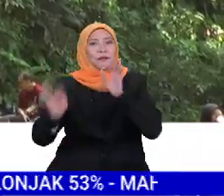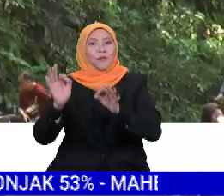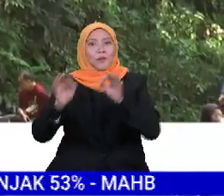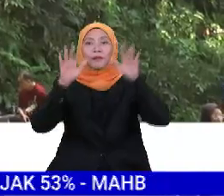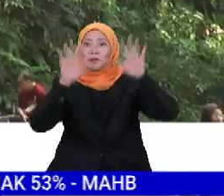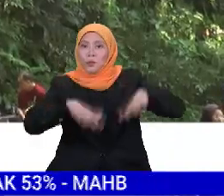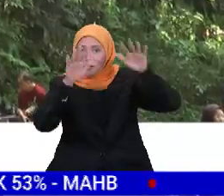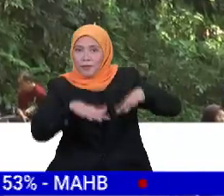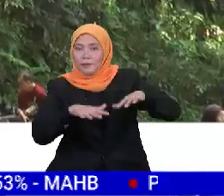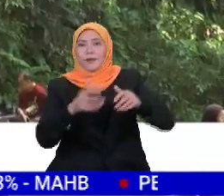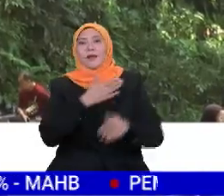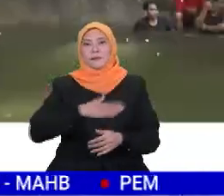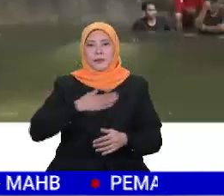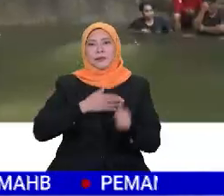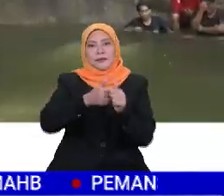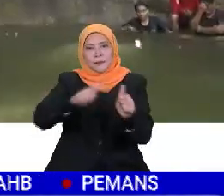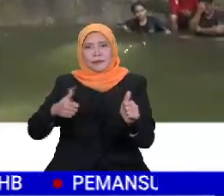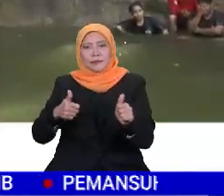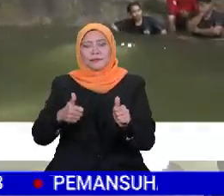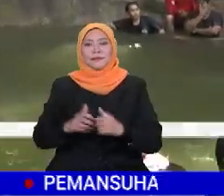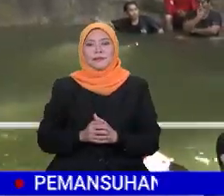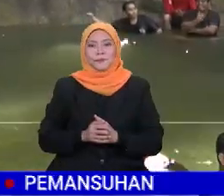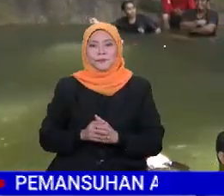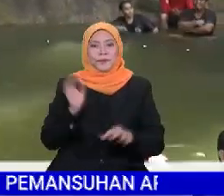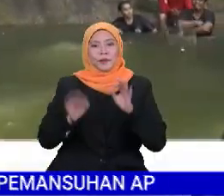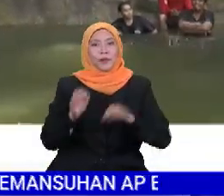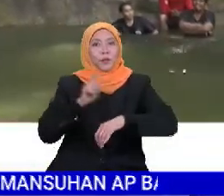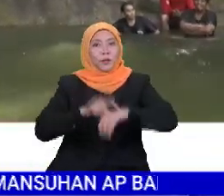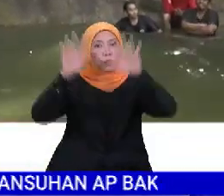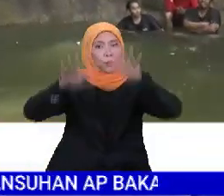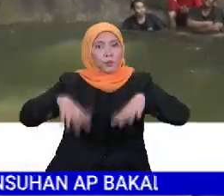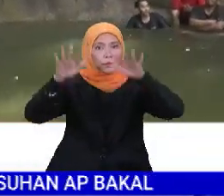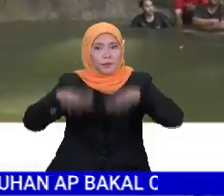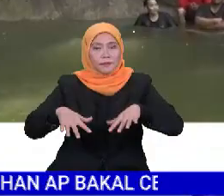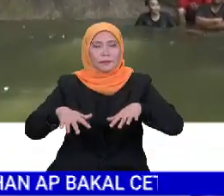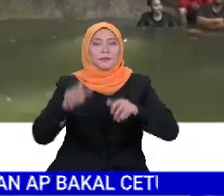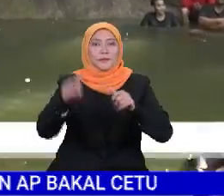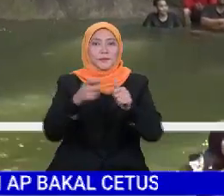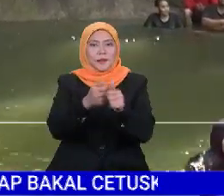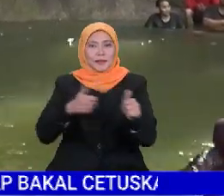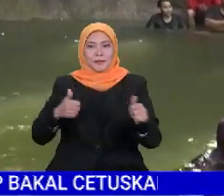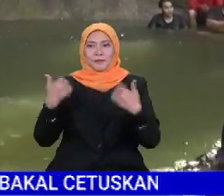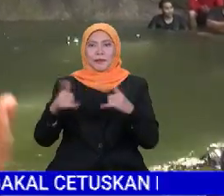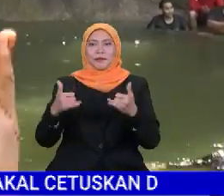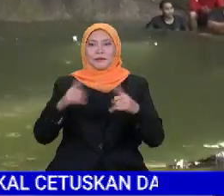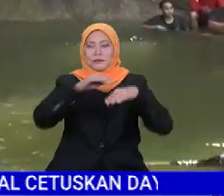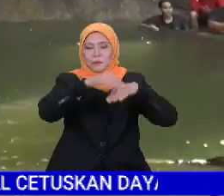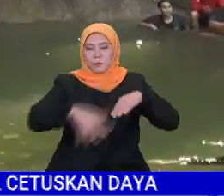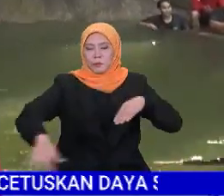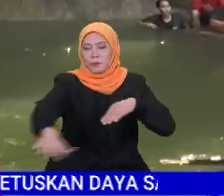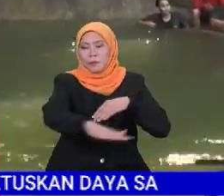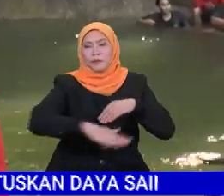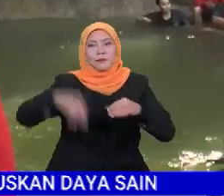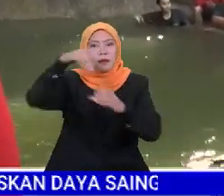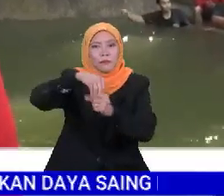kemungkinan hujan, memang elakkanlah macam tu. Untuk langkah-langkah sematan untuk kepala air, kalau ada waktu hujan, perlu elakkan diri lah daripada main main dekat area-area yang